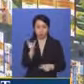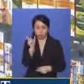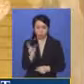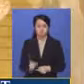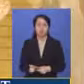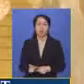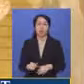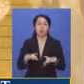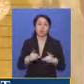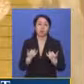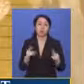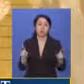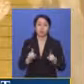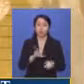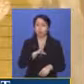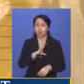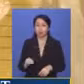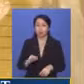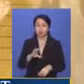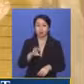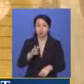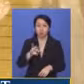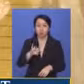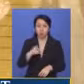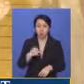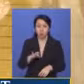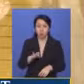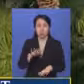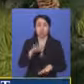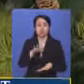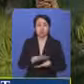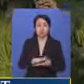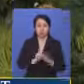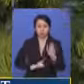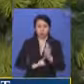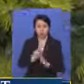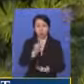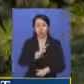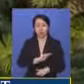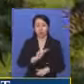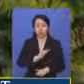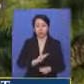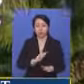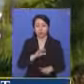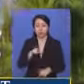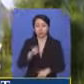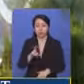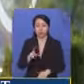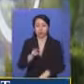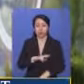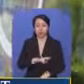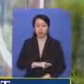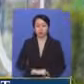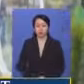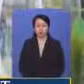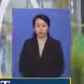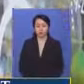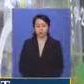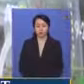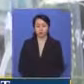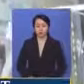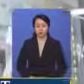руки. Делается это для того, чтобы избежать спекуляции. Стабилизационный фонд начал свою работу в начале декабря. Анастасия Дроняк, Самат